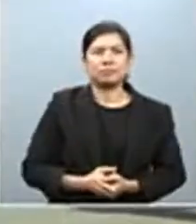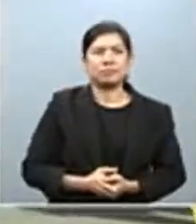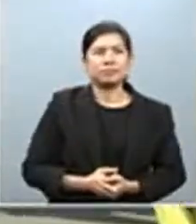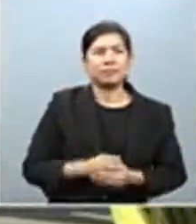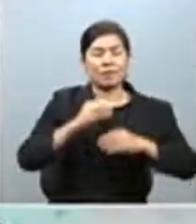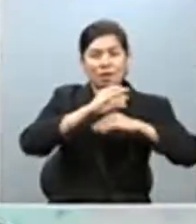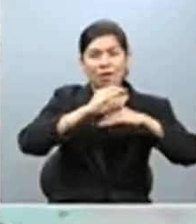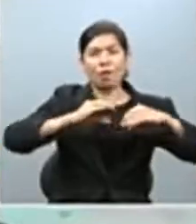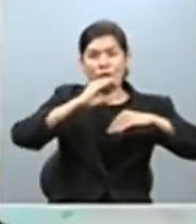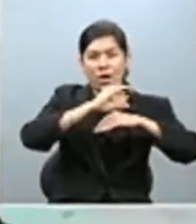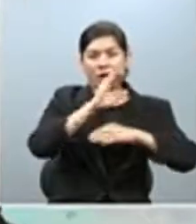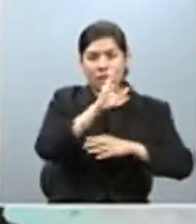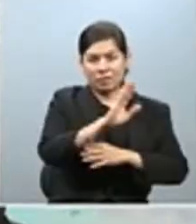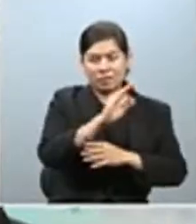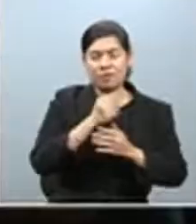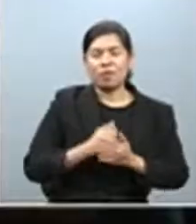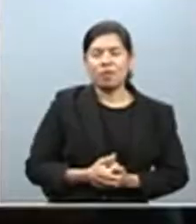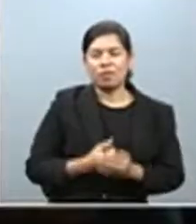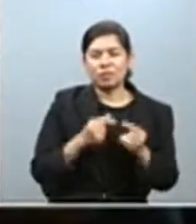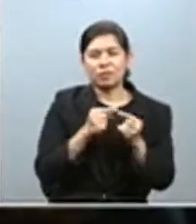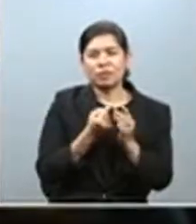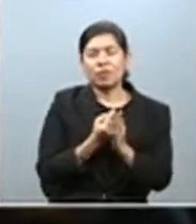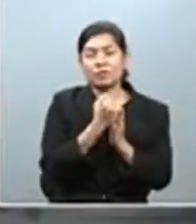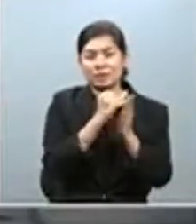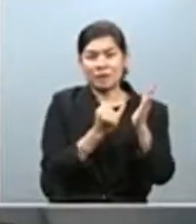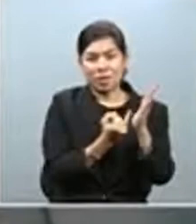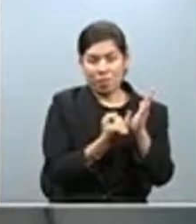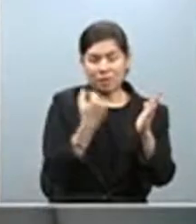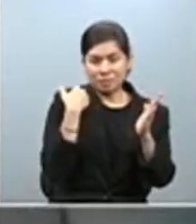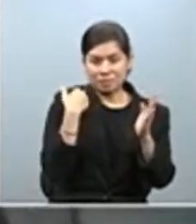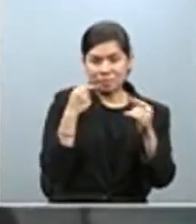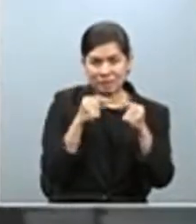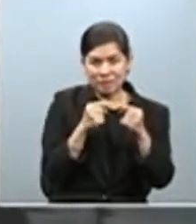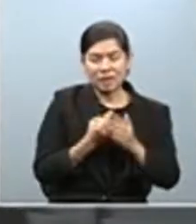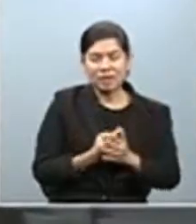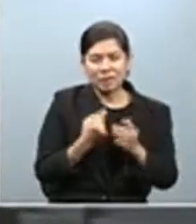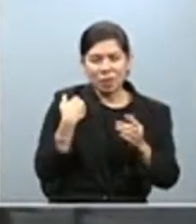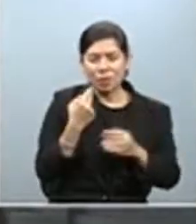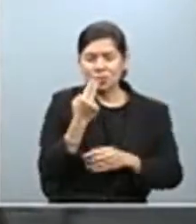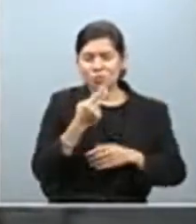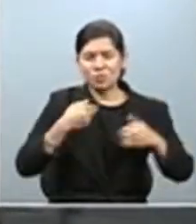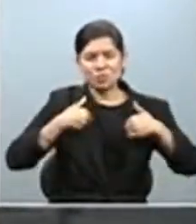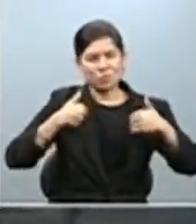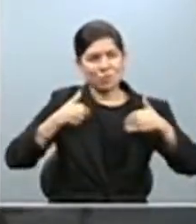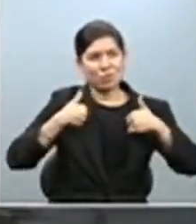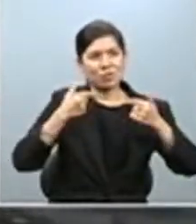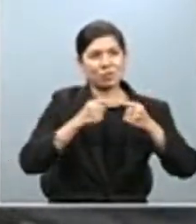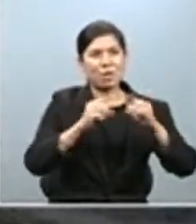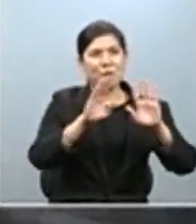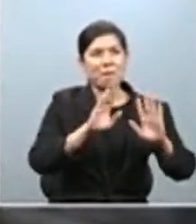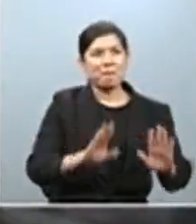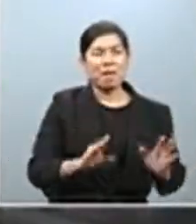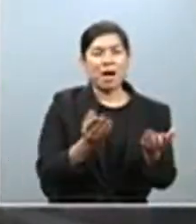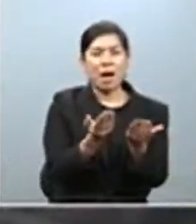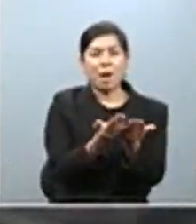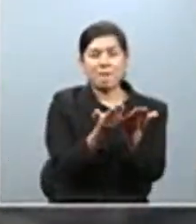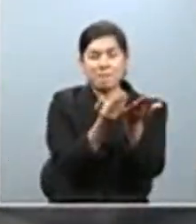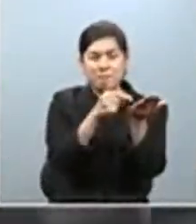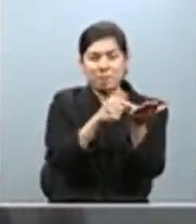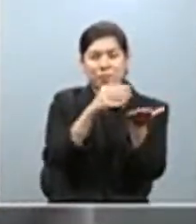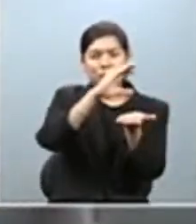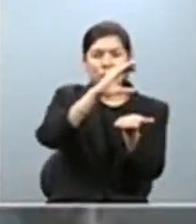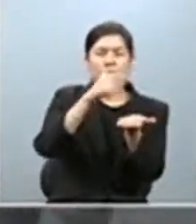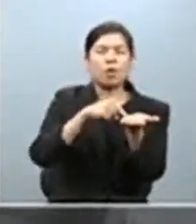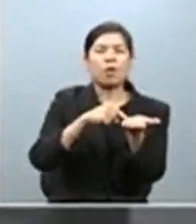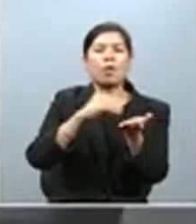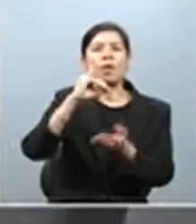จังหวัดเคลื่อนที่ที่อำเภอเกษตรสมบูรณ์อุ้ยมวนอีหลีก็อีตรงไห่วิเศษนี่แหละค่ะเพิ่นเรียกว่า